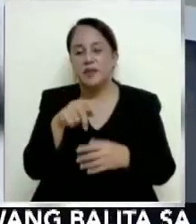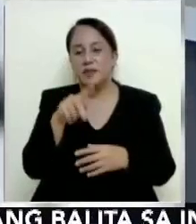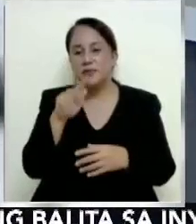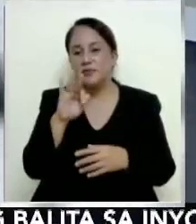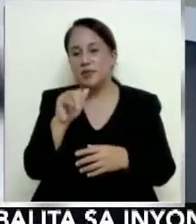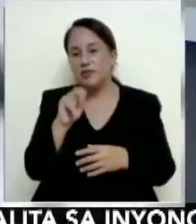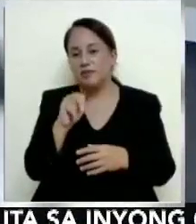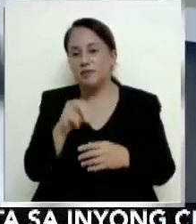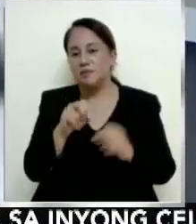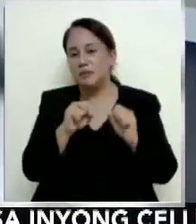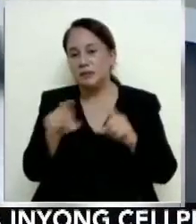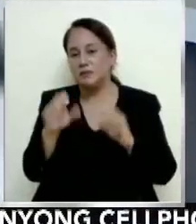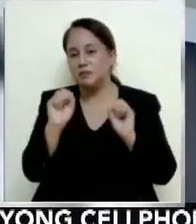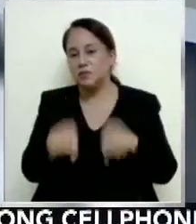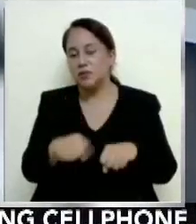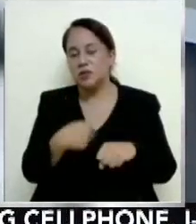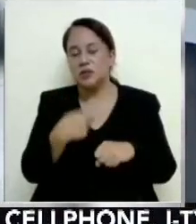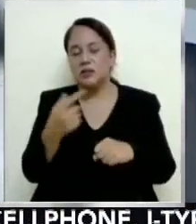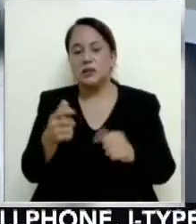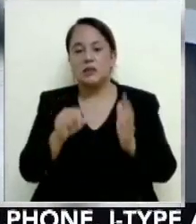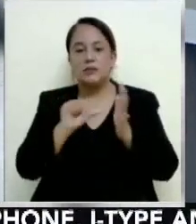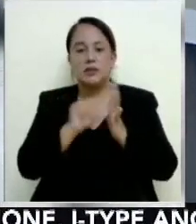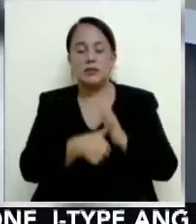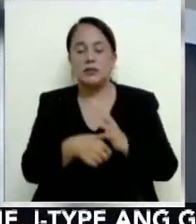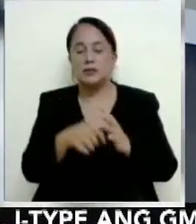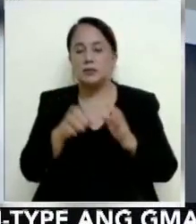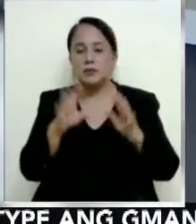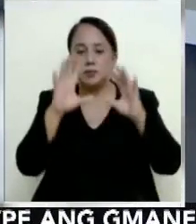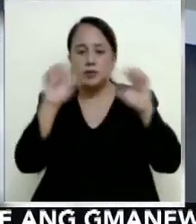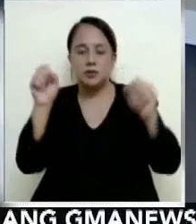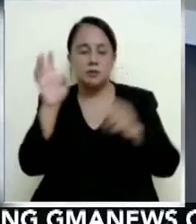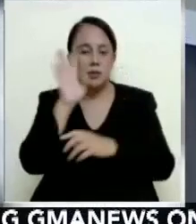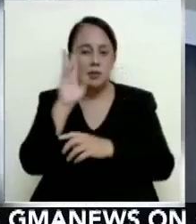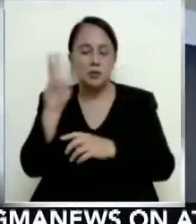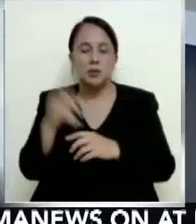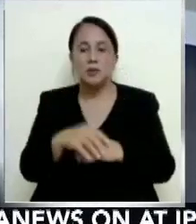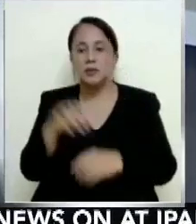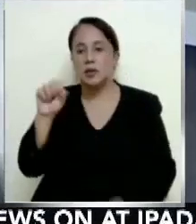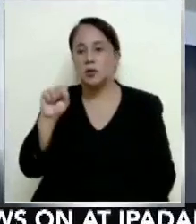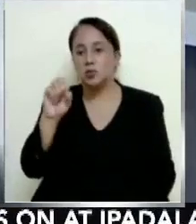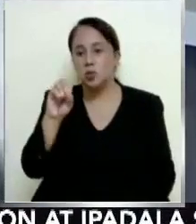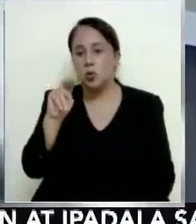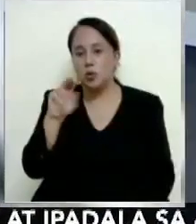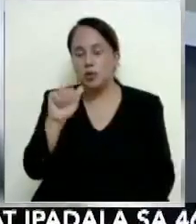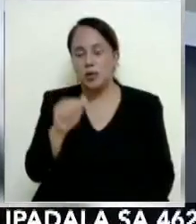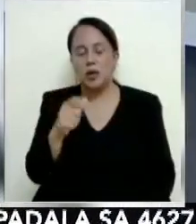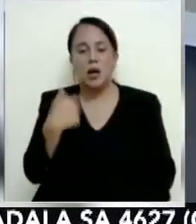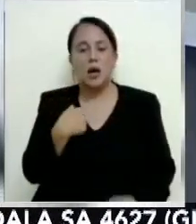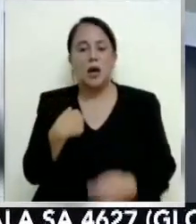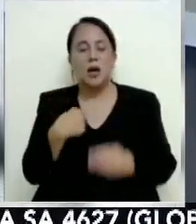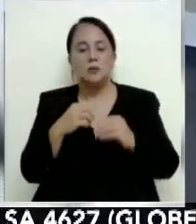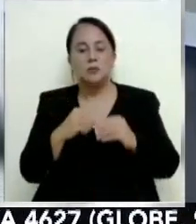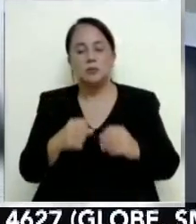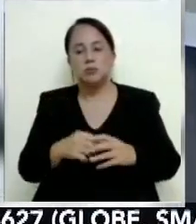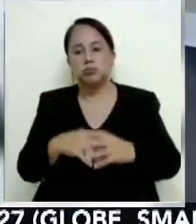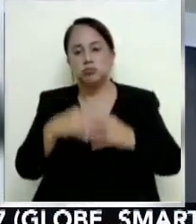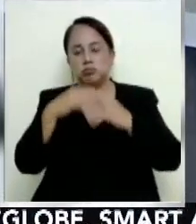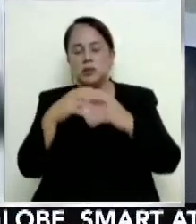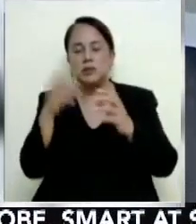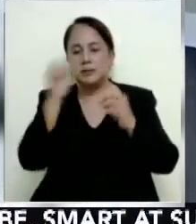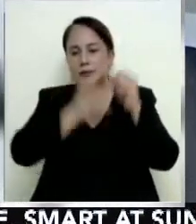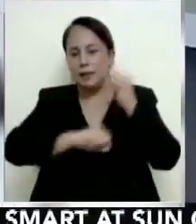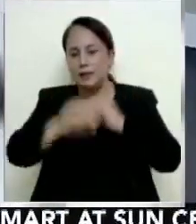Isa po sa mga binigyang diin ni Pangulong Bongbong Marcos sa kanyang State of the Nation Address ang pagpapalago ng Science, Technology, Engineering